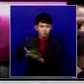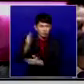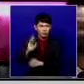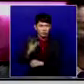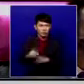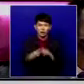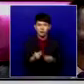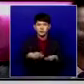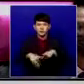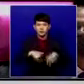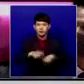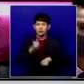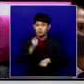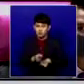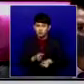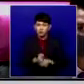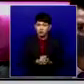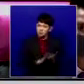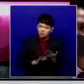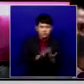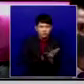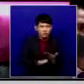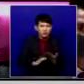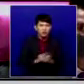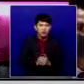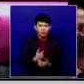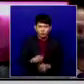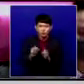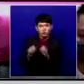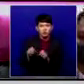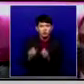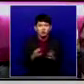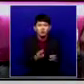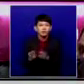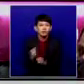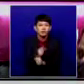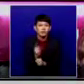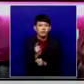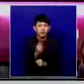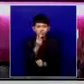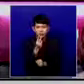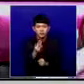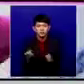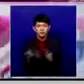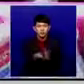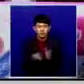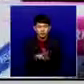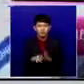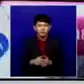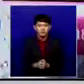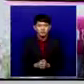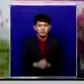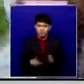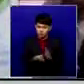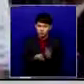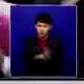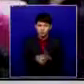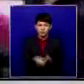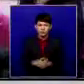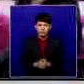นจริงๆเอากันหมดทั้งแผ่นดินและผมจะสอนมวยให้ว่าทำเสร็จแล้วเกิดอะไรขึ้นครับไปสุดท้ายแล้วครับอันนี้สุดท้ายจริงๆนะเมื่อ